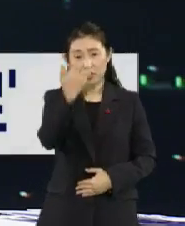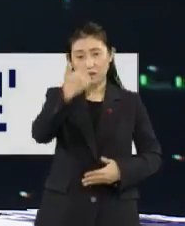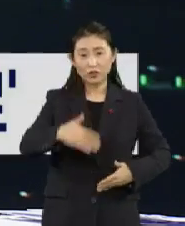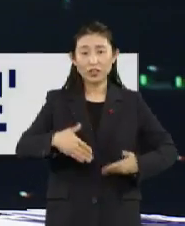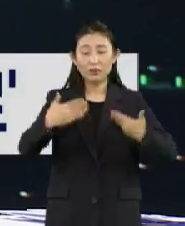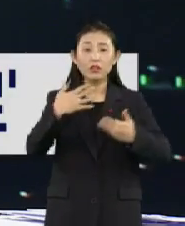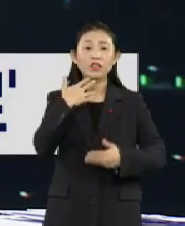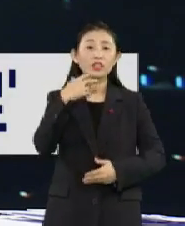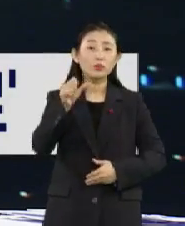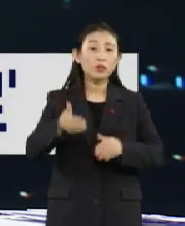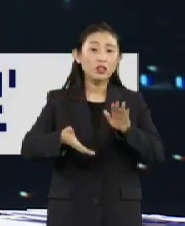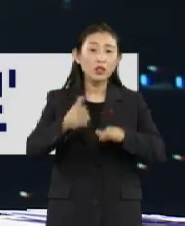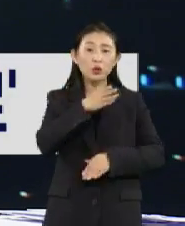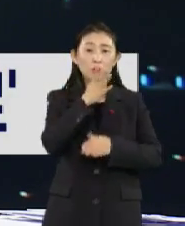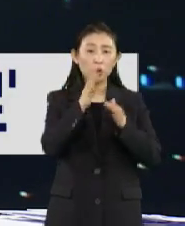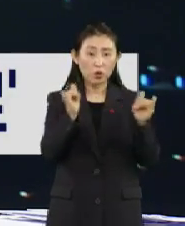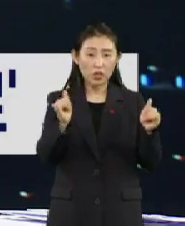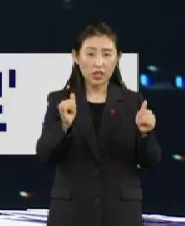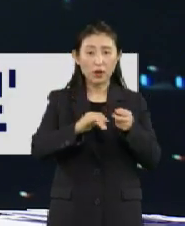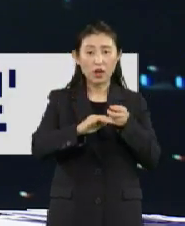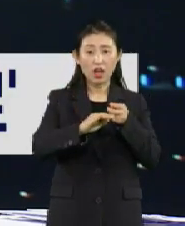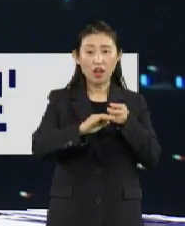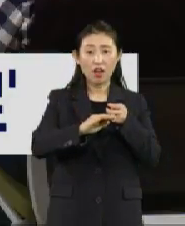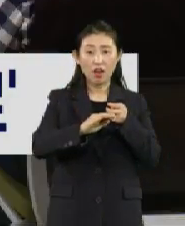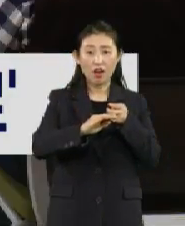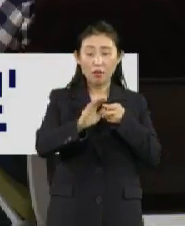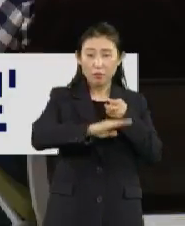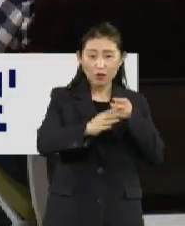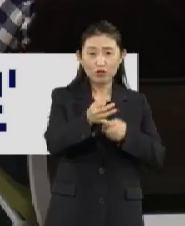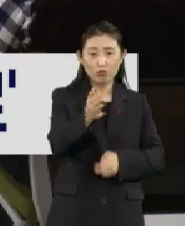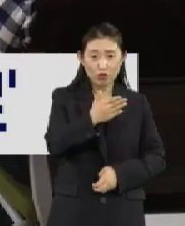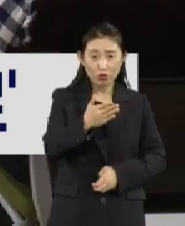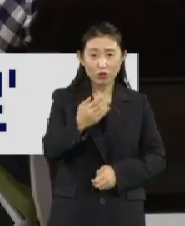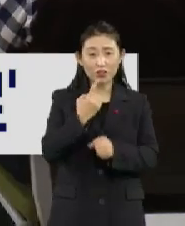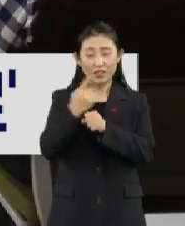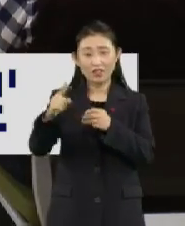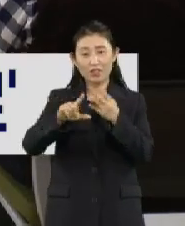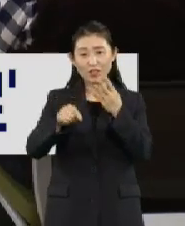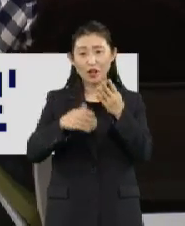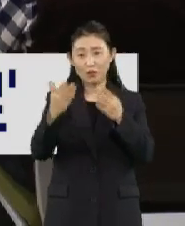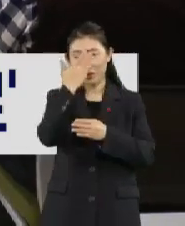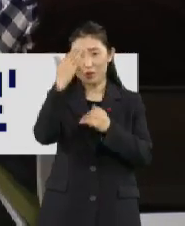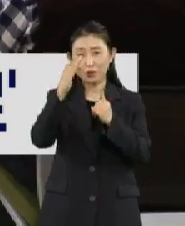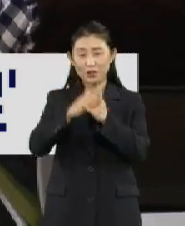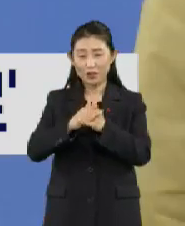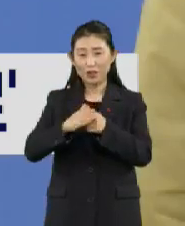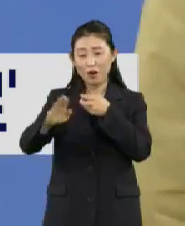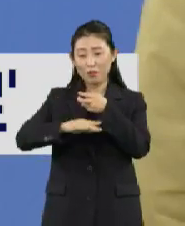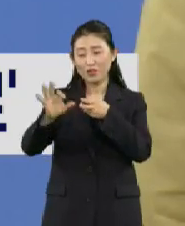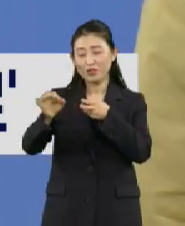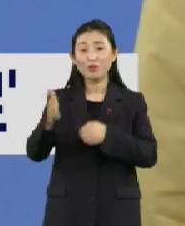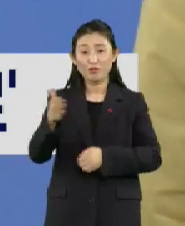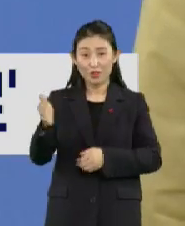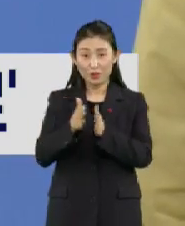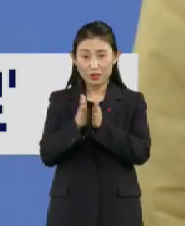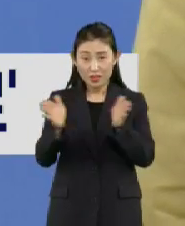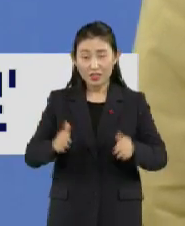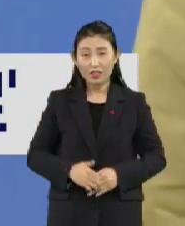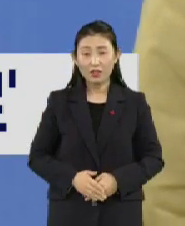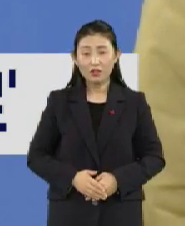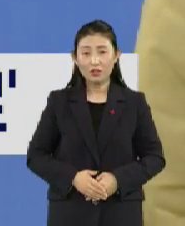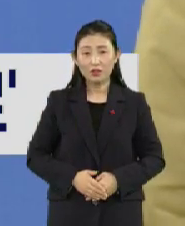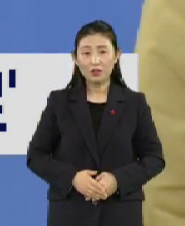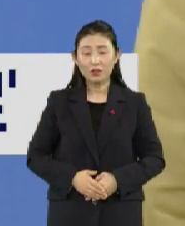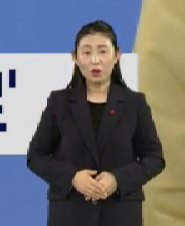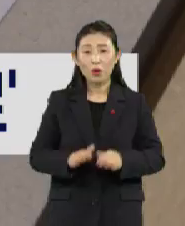충남 에서는 75세 이상 노인에 이어 내년 4월부터 청소년들도 시내버스를 무료로 이용할 수 있습니다 양승조